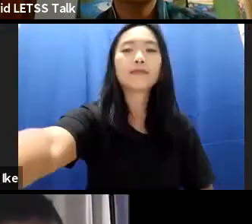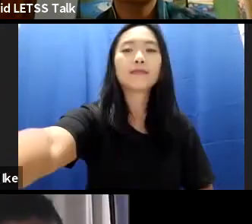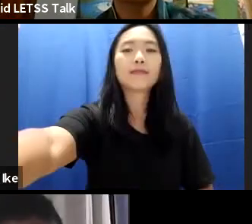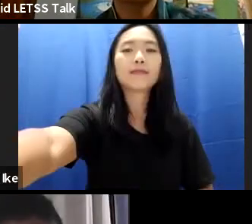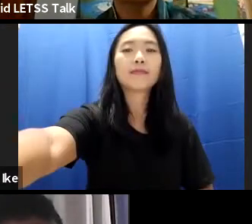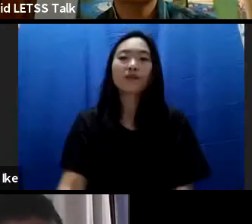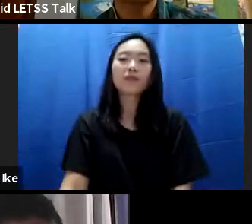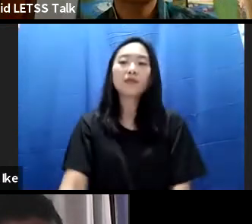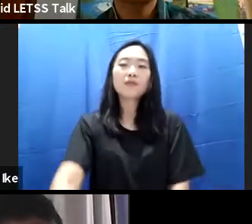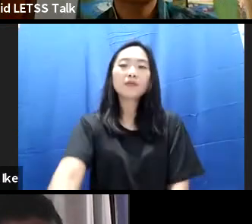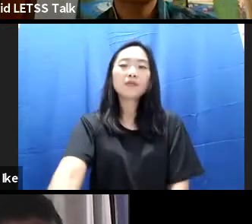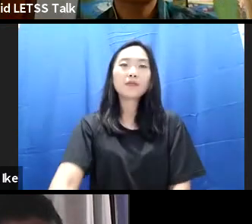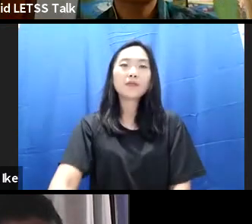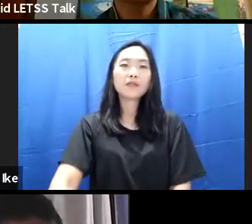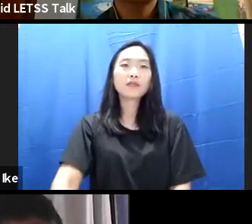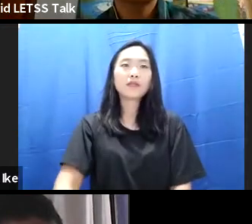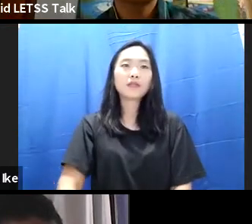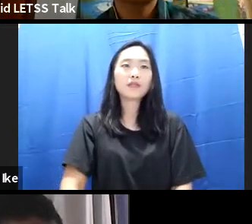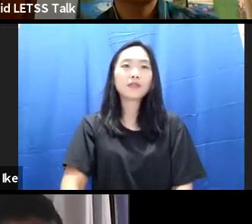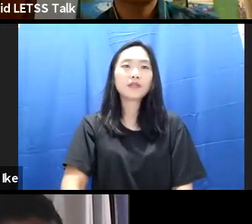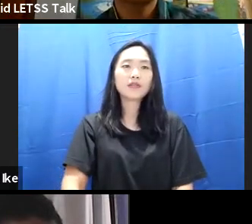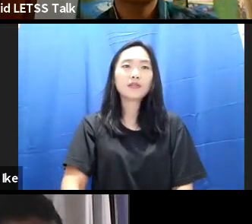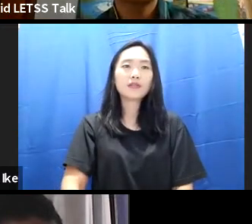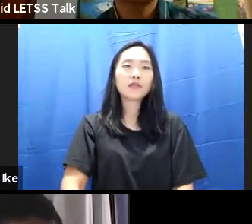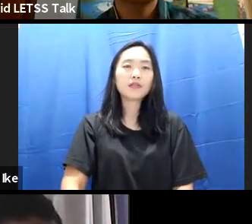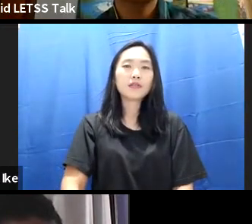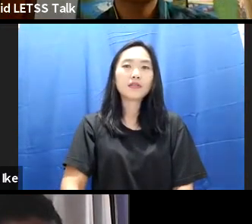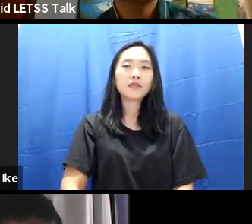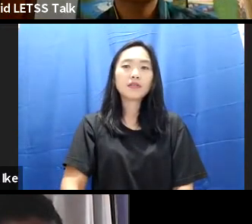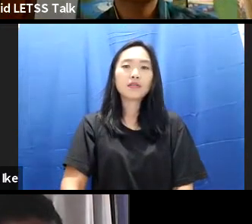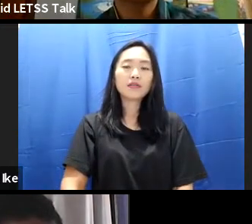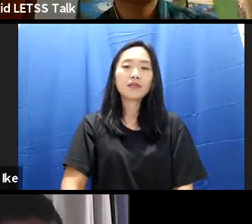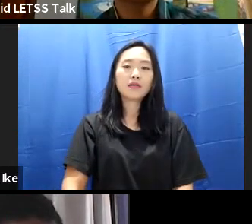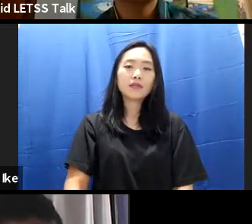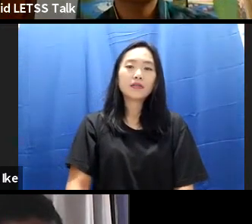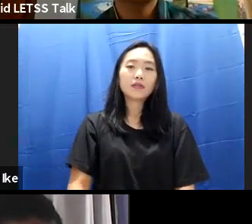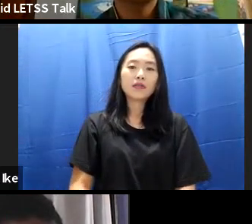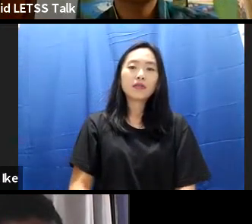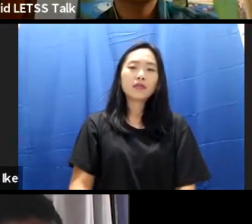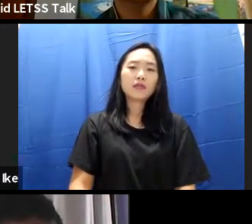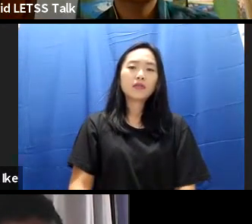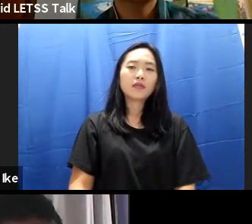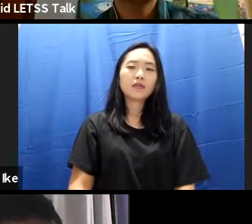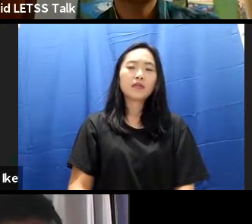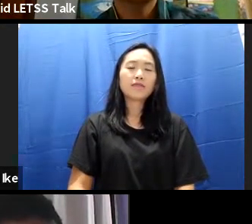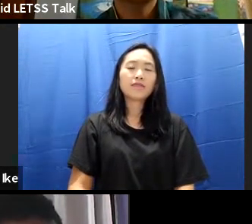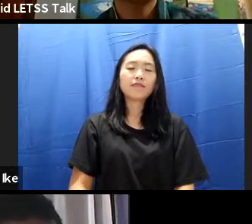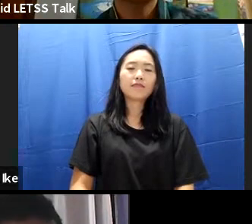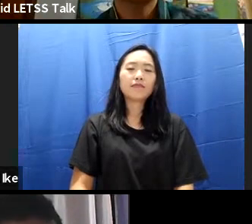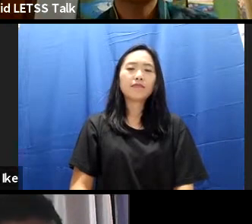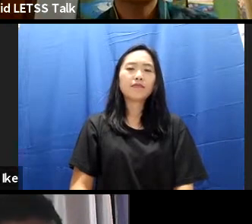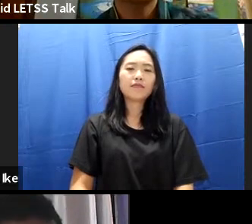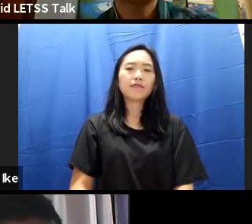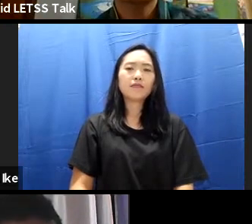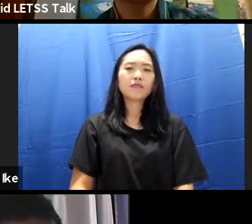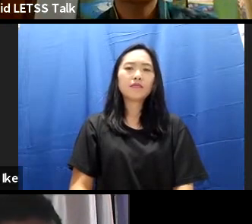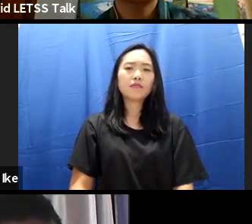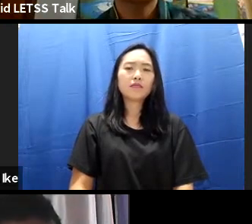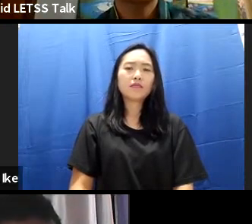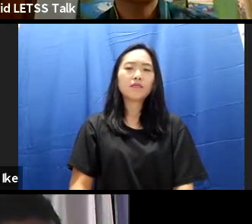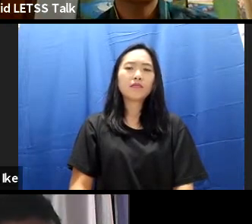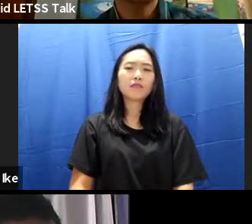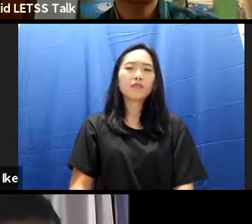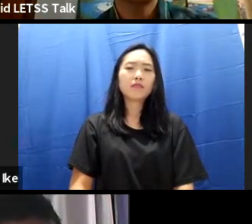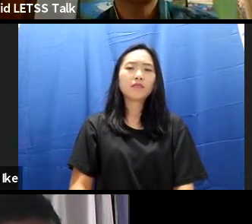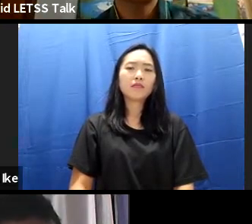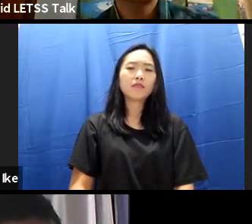sosiologi gender gitu misalnya kan. Ya, itu sudah mulai dari ya saya kira di UI juga ada dan seterusnya. Saya kira sudah mulai ini